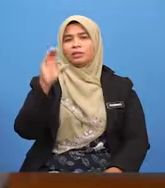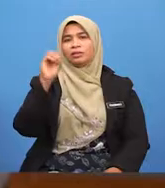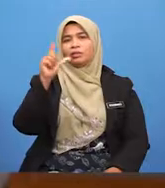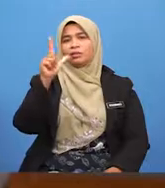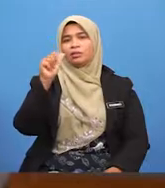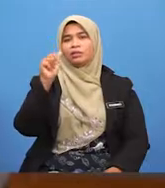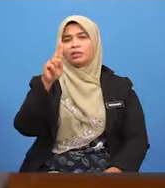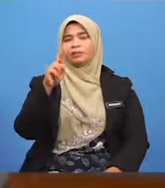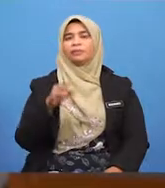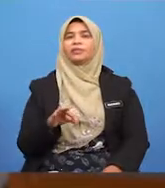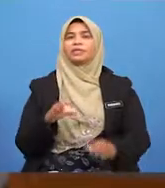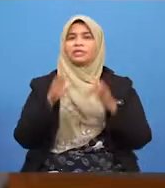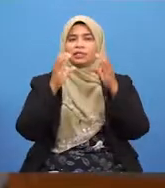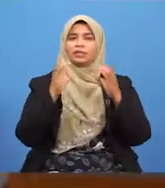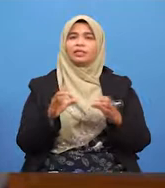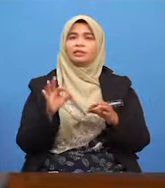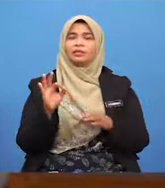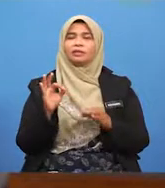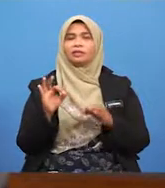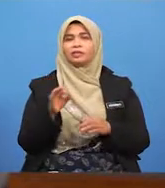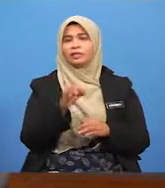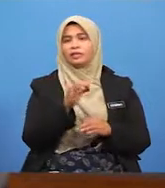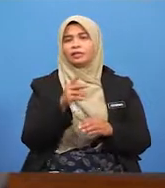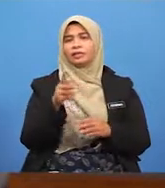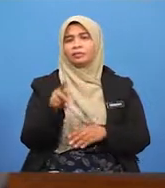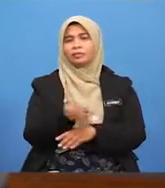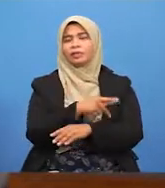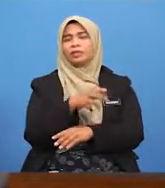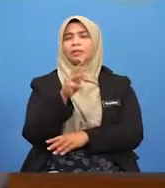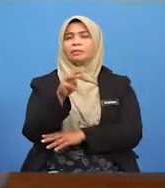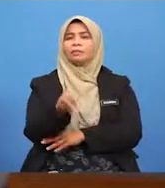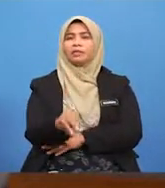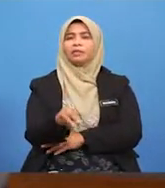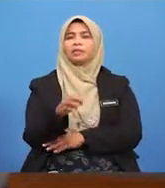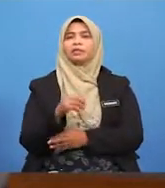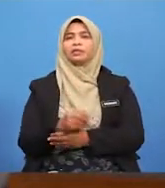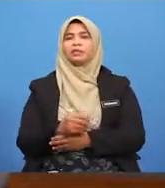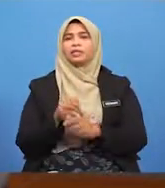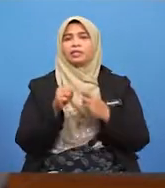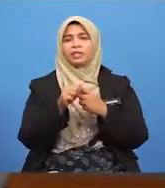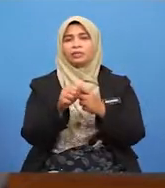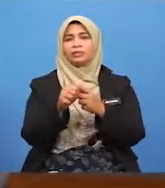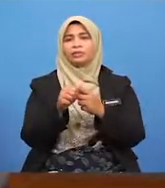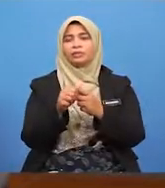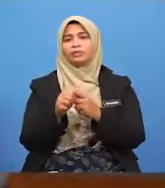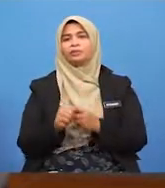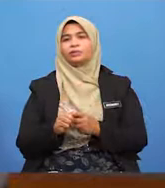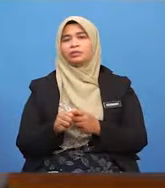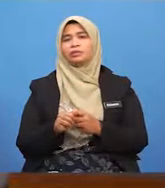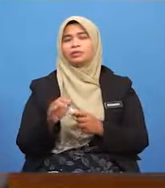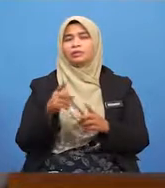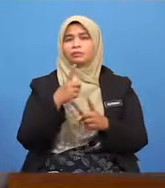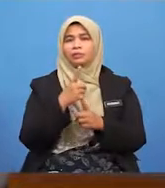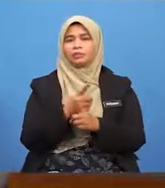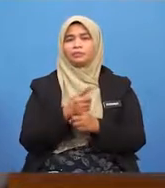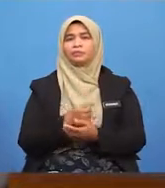teknik menjahit pakaian malam Yaitu pidzama mengikuti urutan sejenis yang